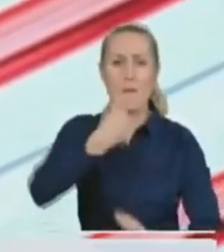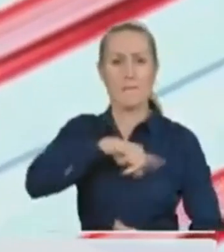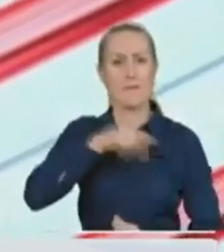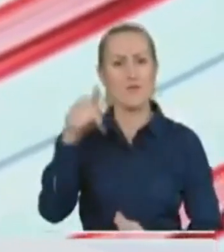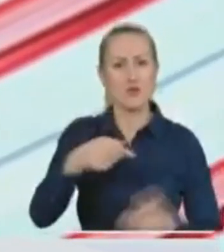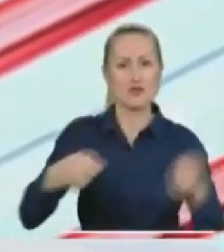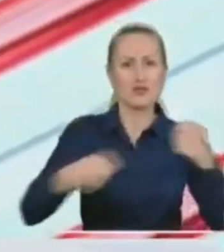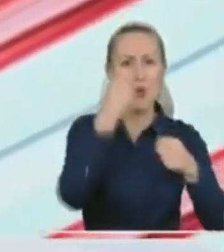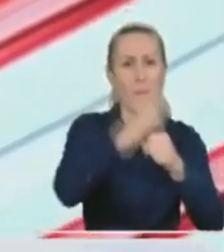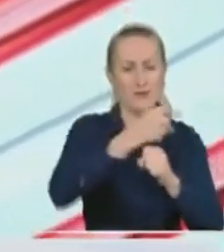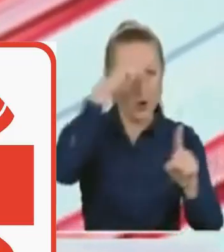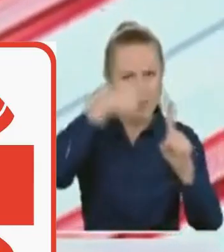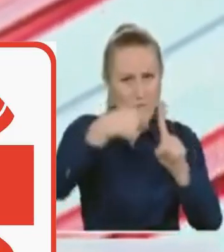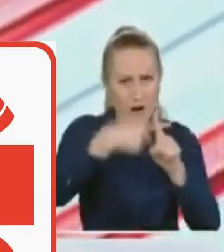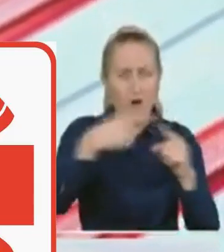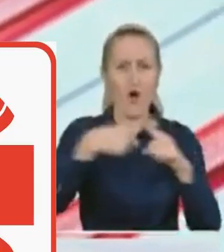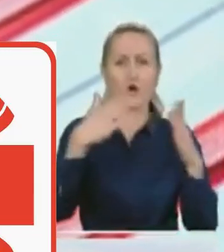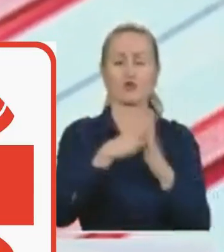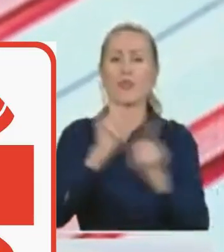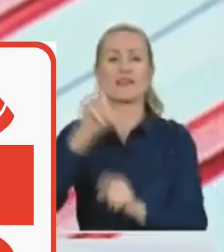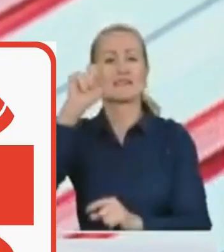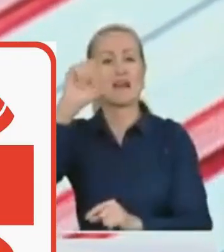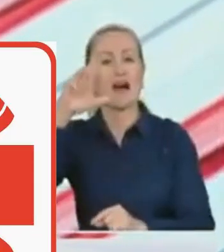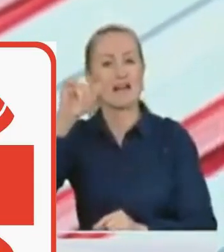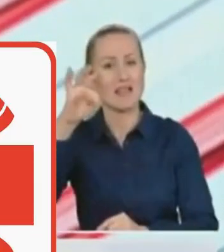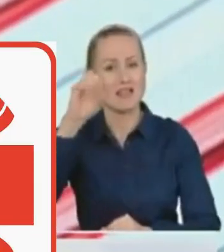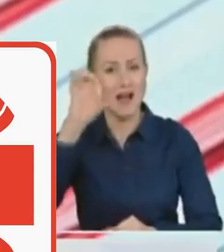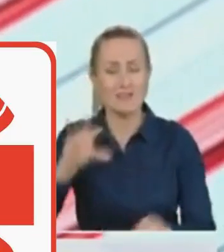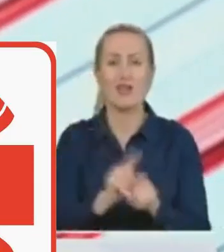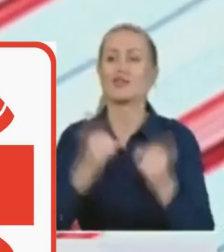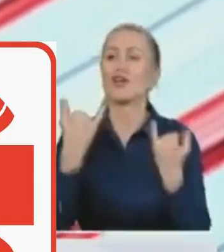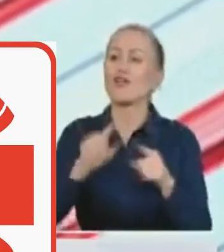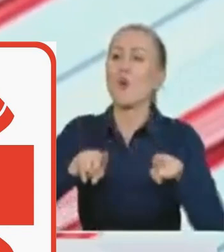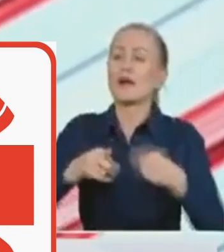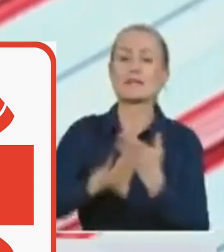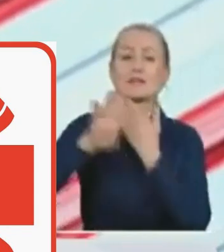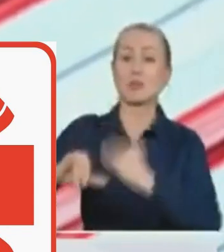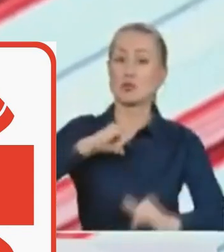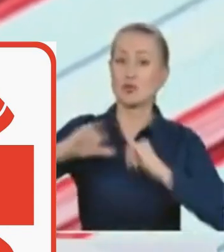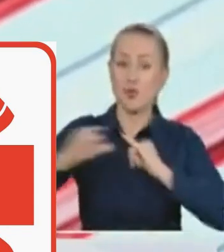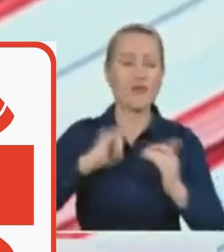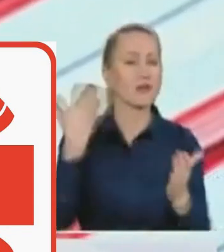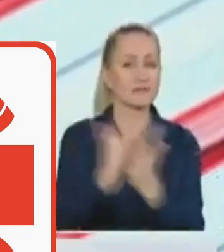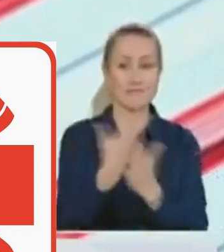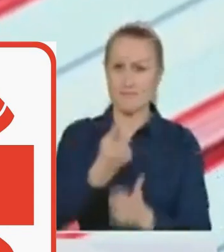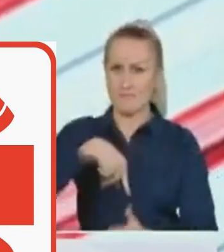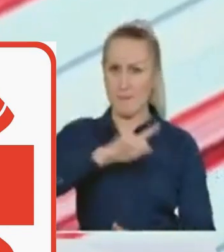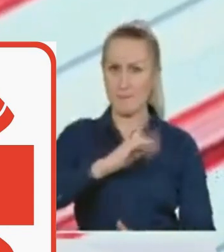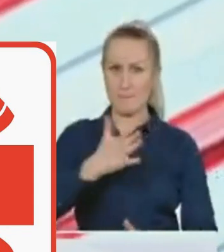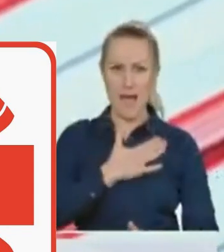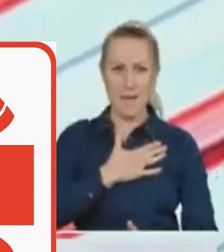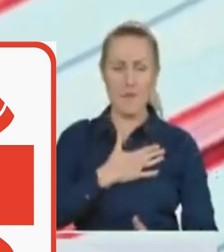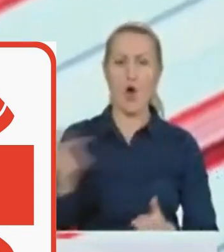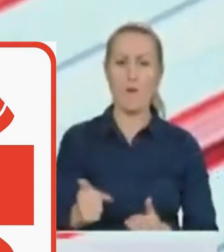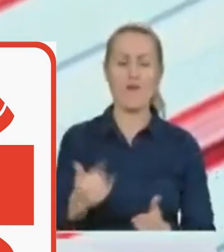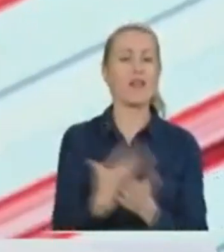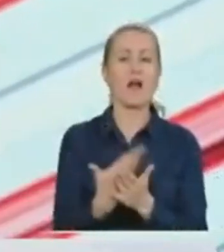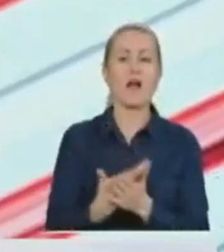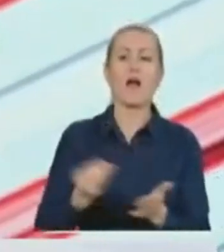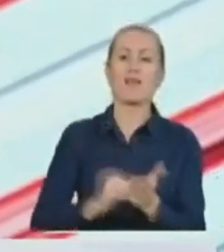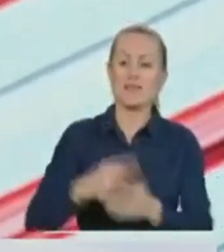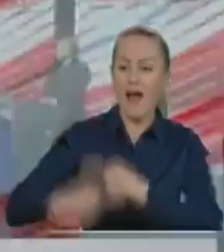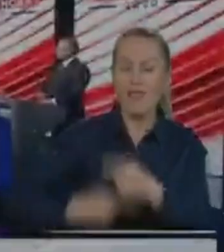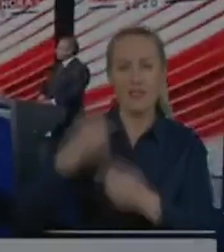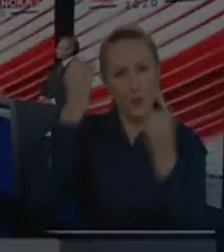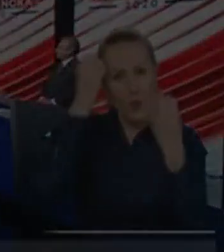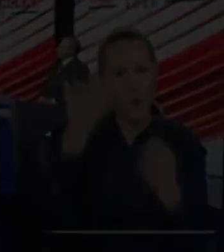треба співпрацювати з католицькою церквою, з Карітас, з іншими неурядовими організаціями. До цього нас зобов'язують наша традиція, наша культура